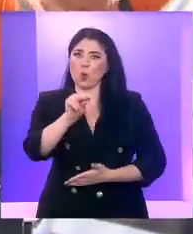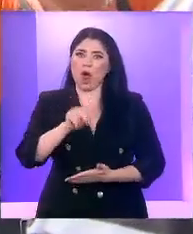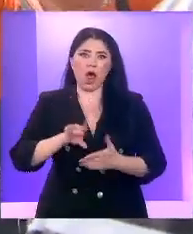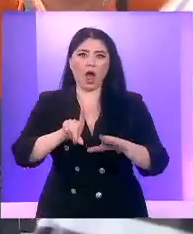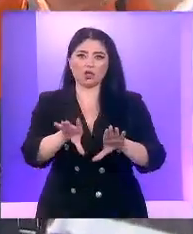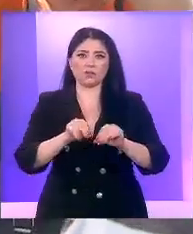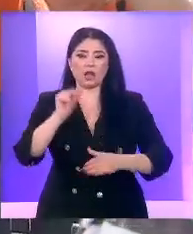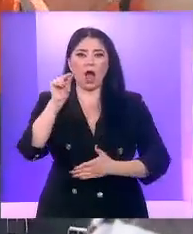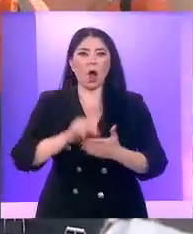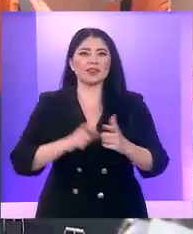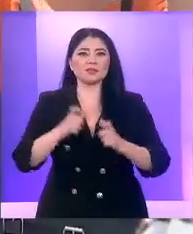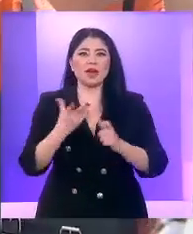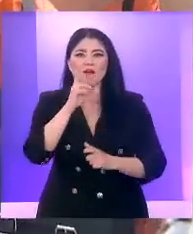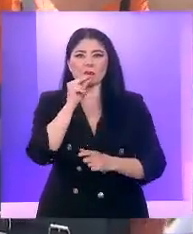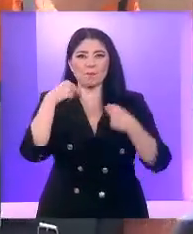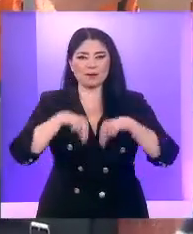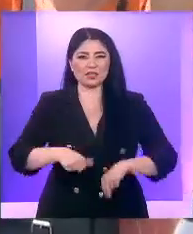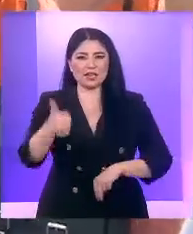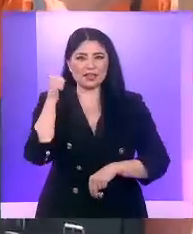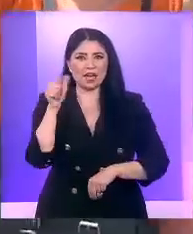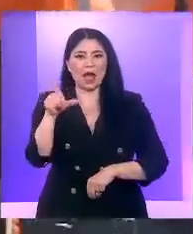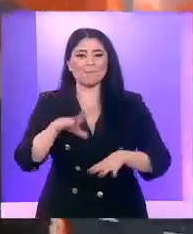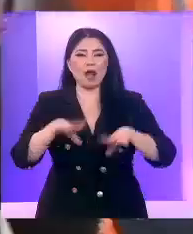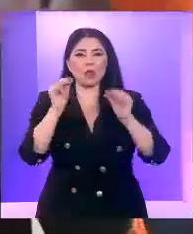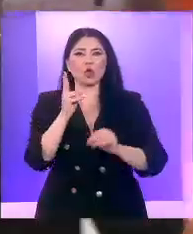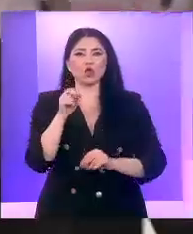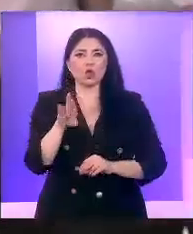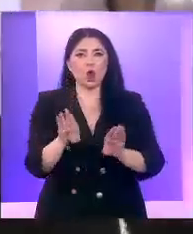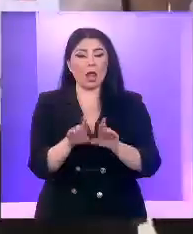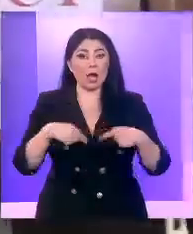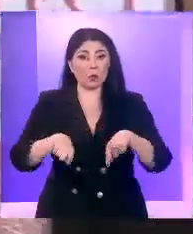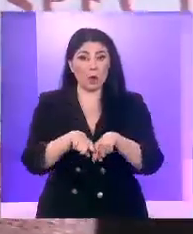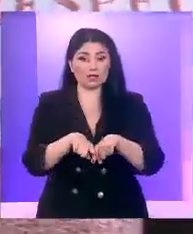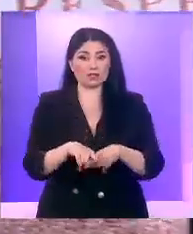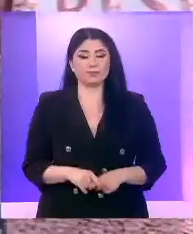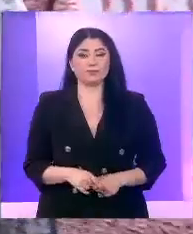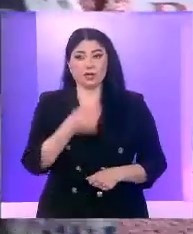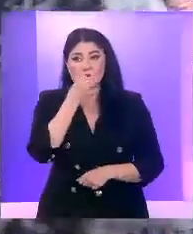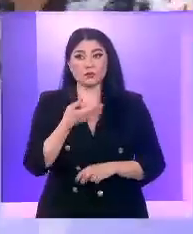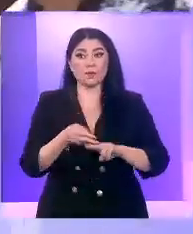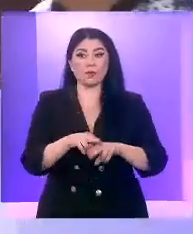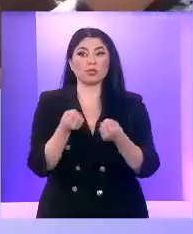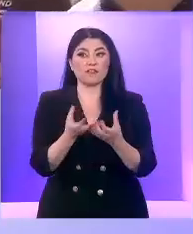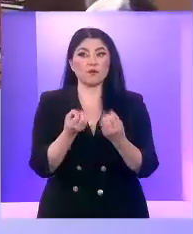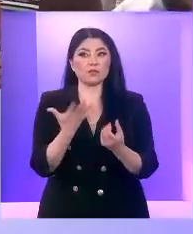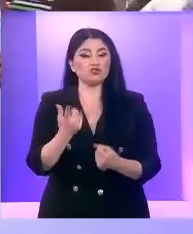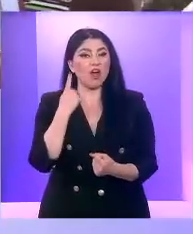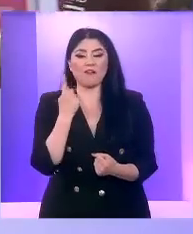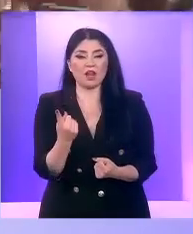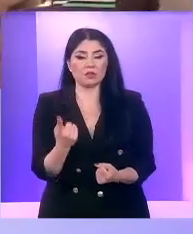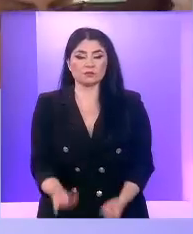să nu accepte acordul de care vorbea președintele ieri la Cotroceni. Colega noastră, Georgiana Iuzic, are mai multe detalii. Georgiana, ce ai